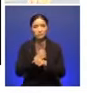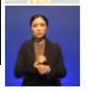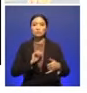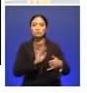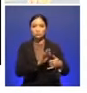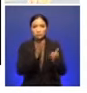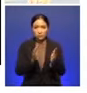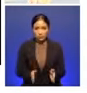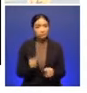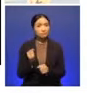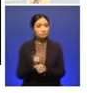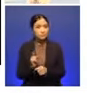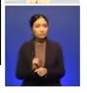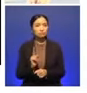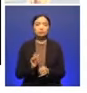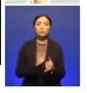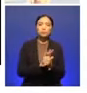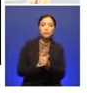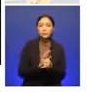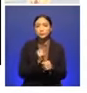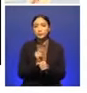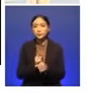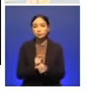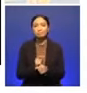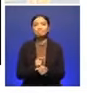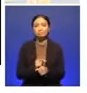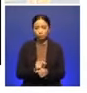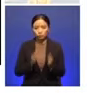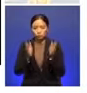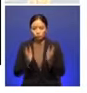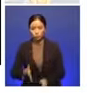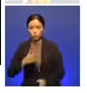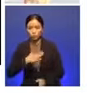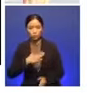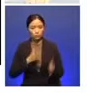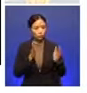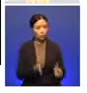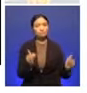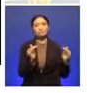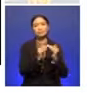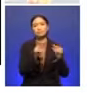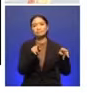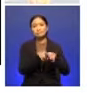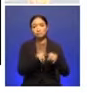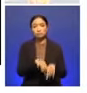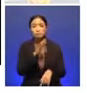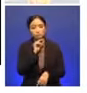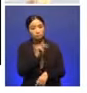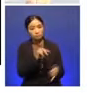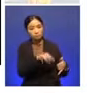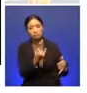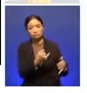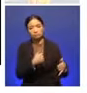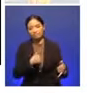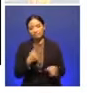ย์เนี่ยนะคะก็คือหมายความว่าเราต้องปฏิบัติมนุษย์โดยใช้ความเป็นมนุษย์เพราะฉะนั้นถ้าเรามองว่าผู้ต้องขังเป็นนักโทษเป็นคนไม่ดีง